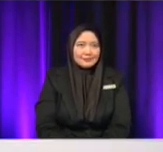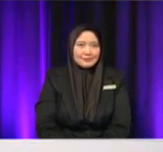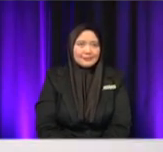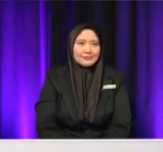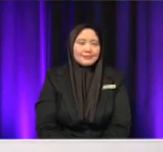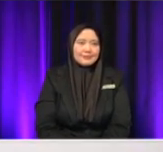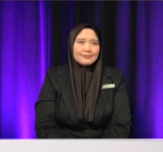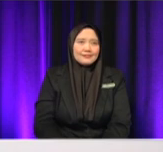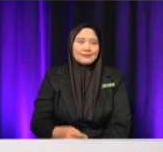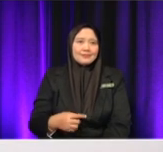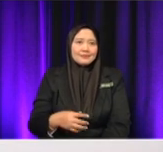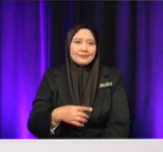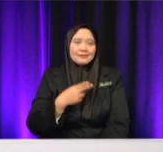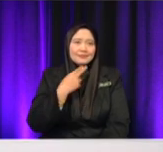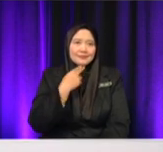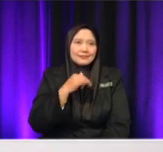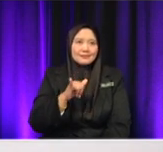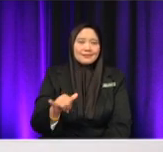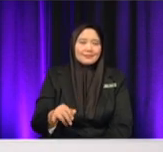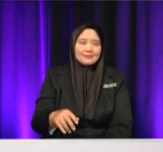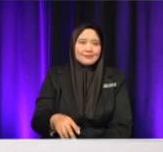manisnya kisah Nabi